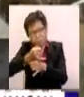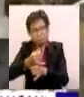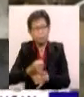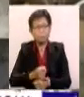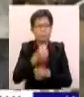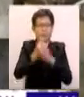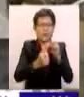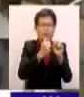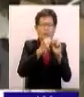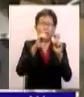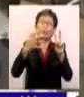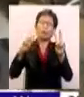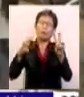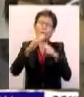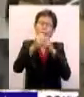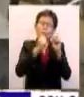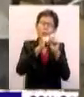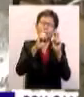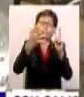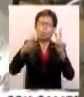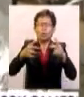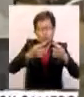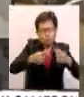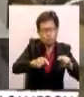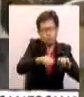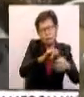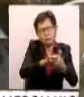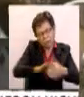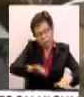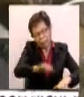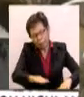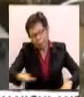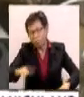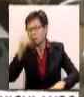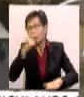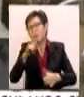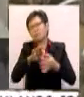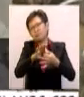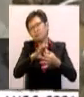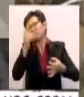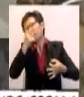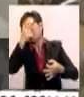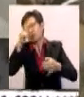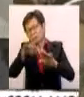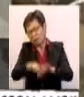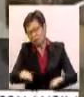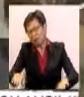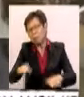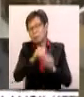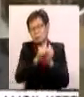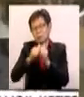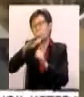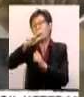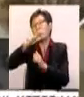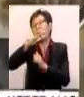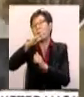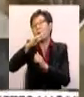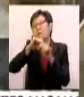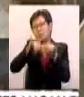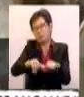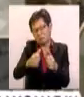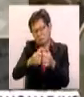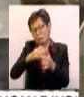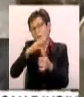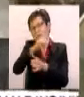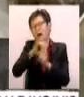tahun 2015 lagi kita cuba nak selamatkan kanak-kanak ni, tapi kita tidak menerima kerjasama yang baiklah kerana kanak-kanak ni berada bersama ibu kandung